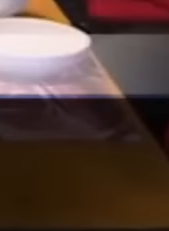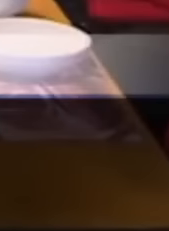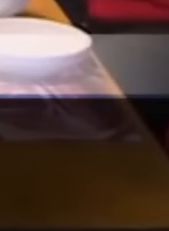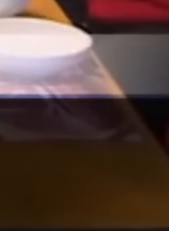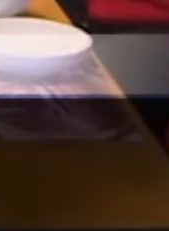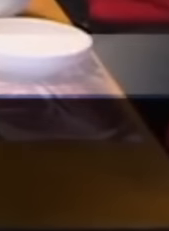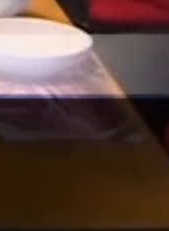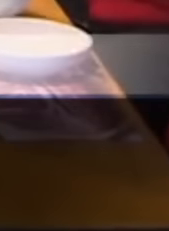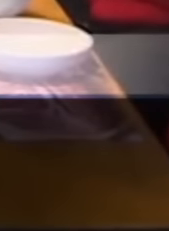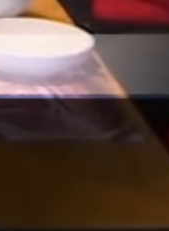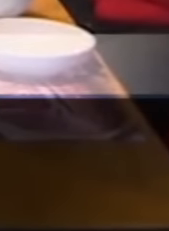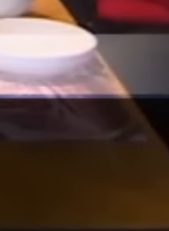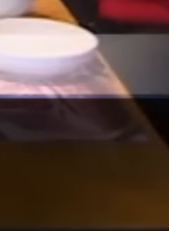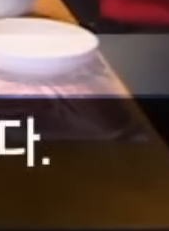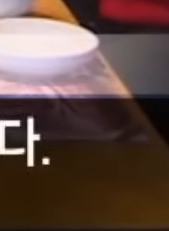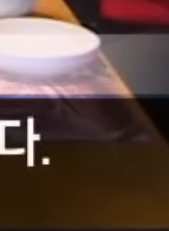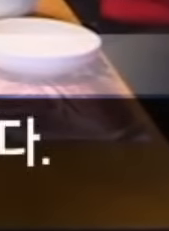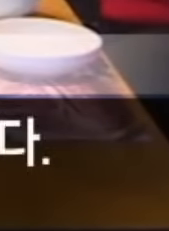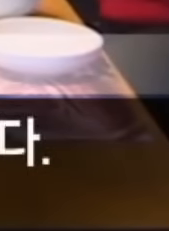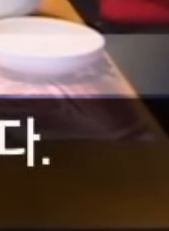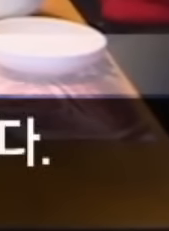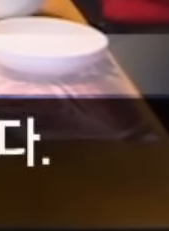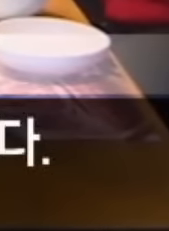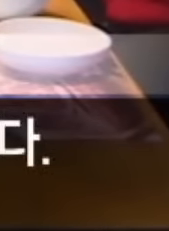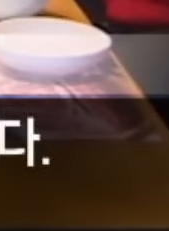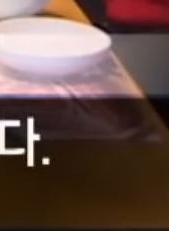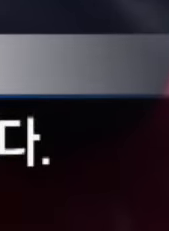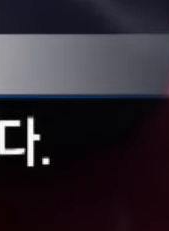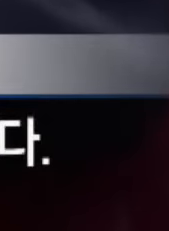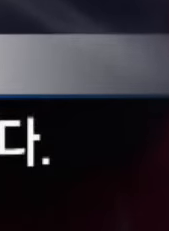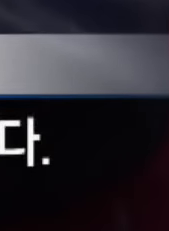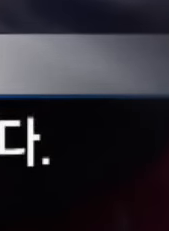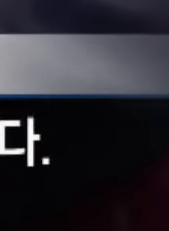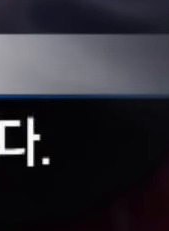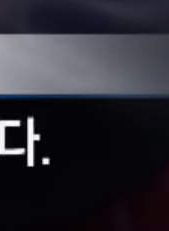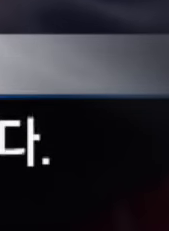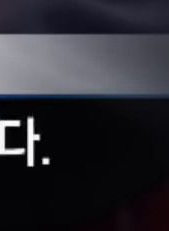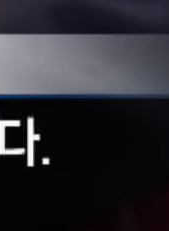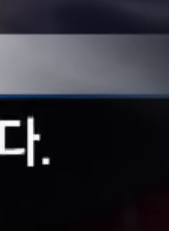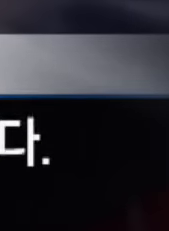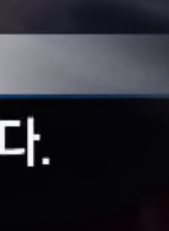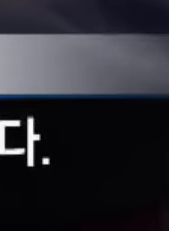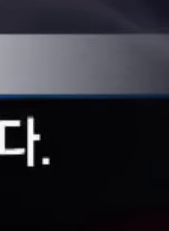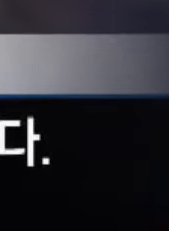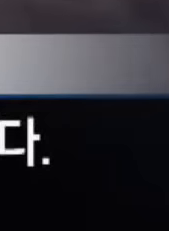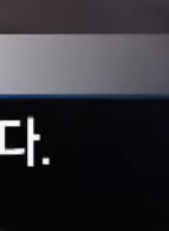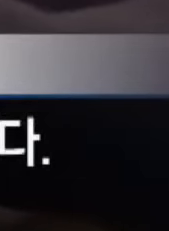우리 국민의힘의 혁신을 이루기 위한 그러한 큰 유서가 깊이